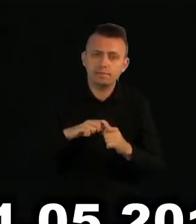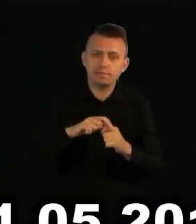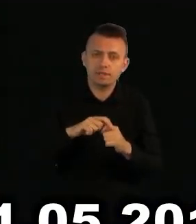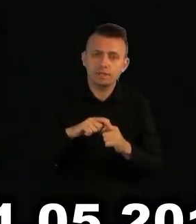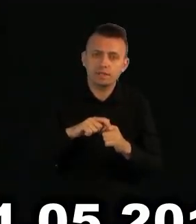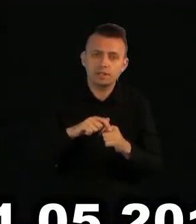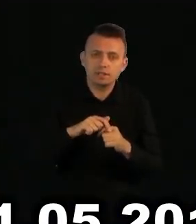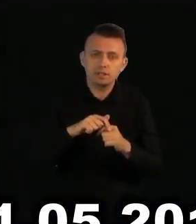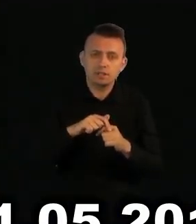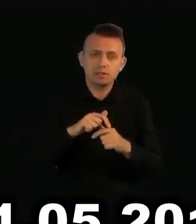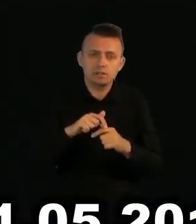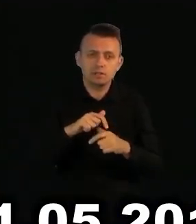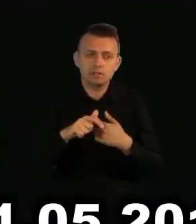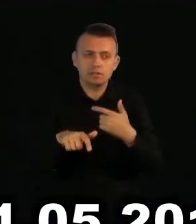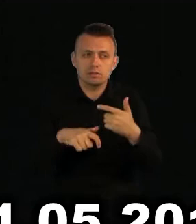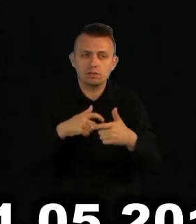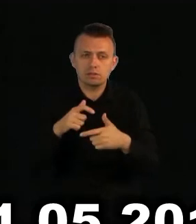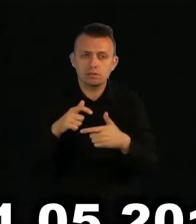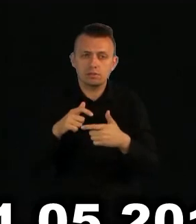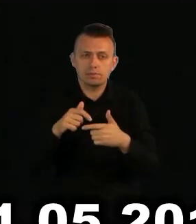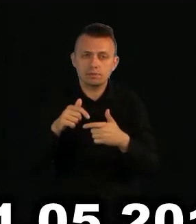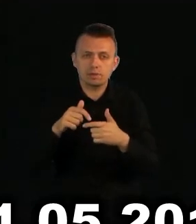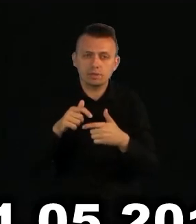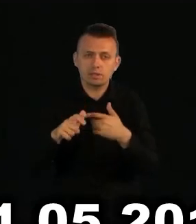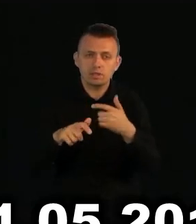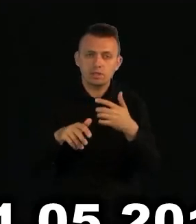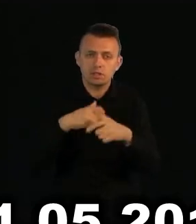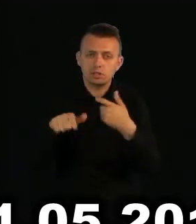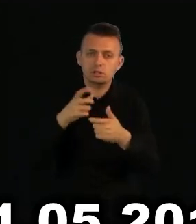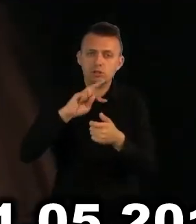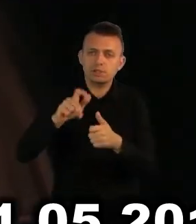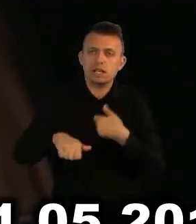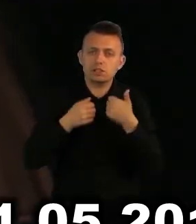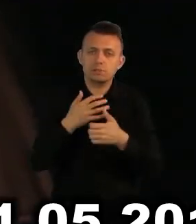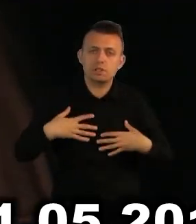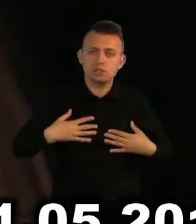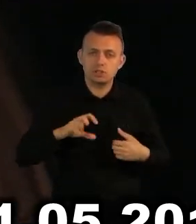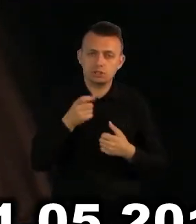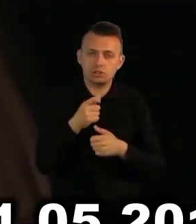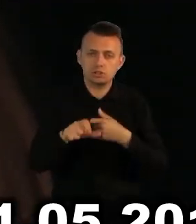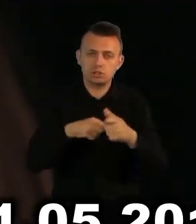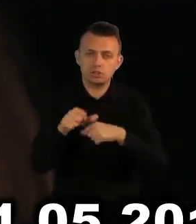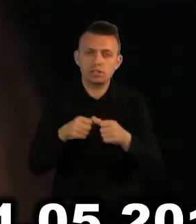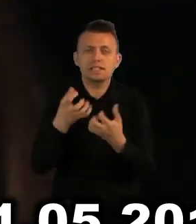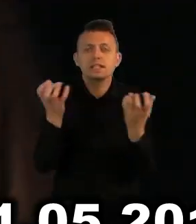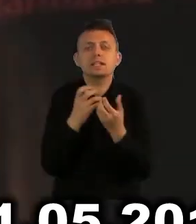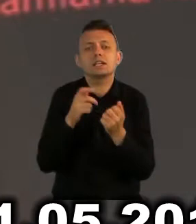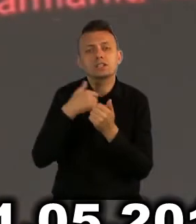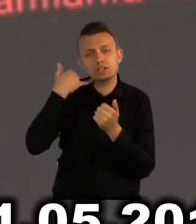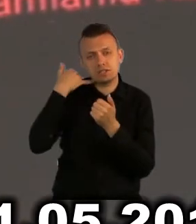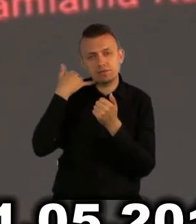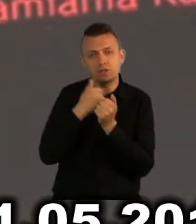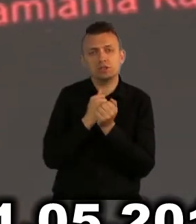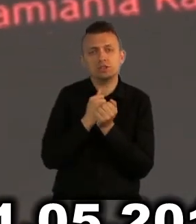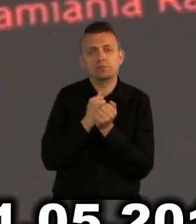kawał, żyjcie 100 lat i wtedy macie szansę skorzystać z przyjemności życia. Jeżeli już się macie dozwaniać, to właśnie gdzie dzwonić.